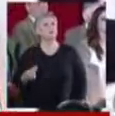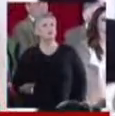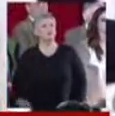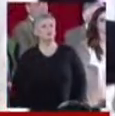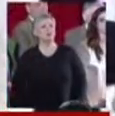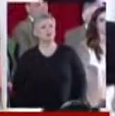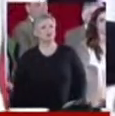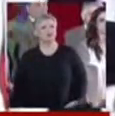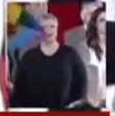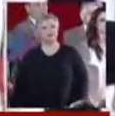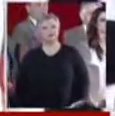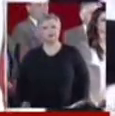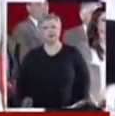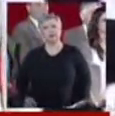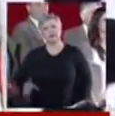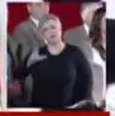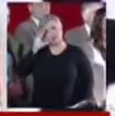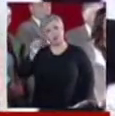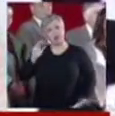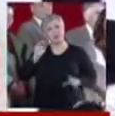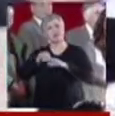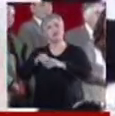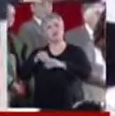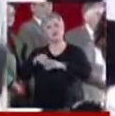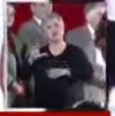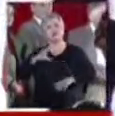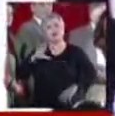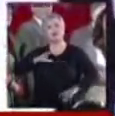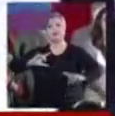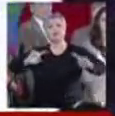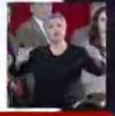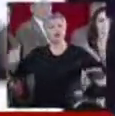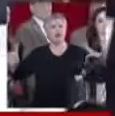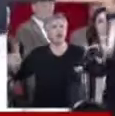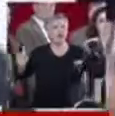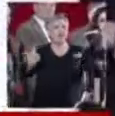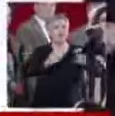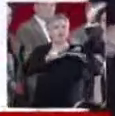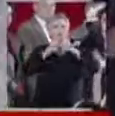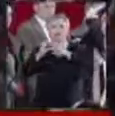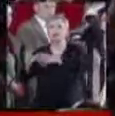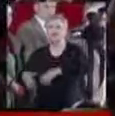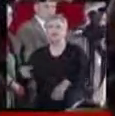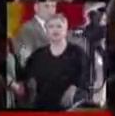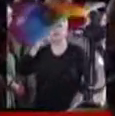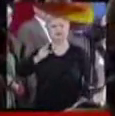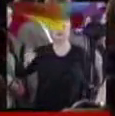είναι ένα ψηφοδέλτιο από ανθρώπους από όλο το κοινωνικό φάσμα από όλο τον κοινωνικό